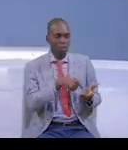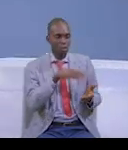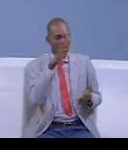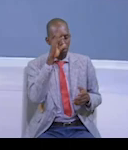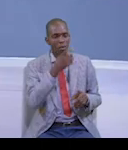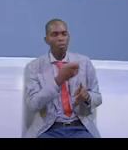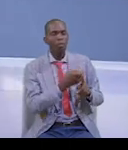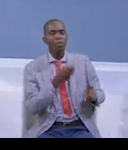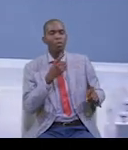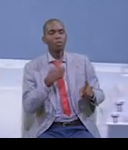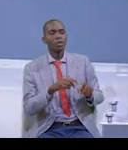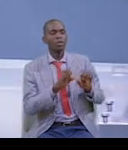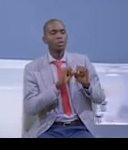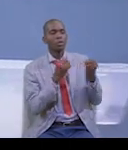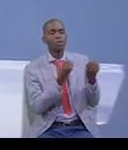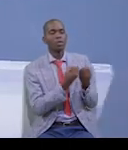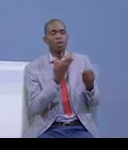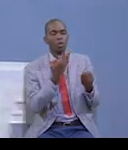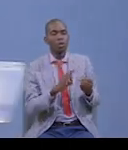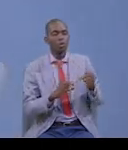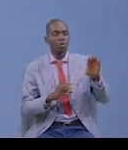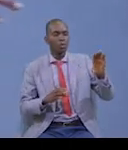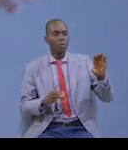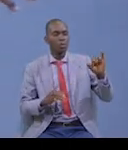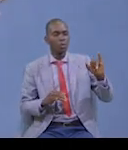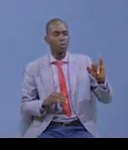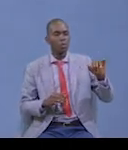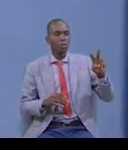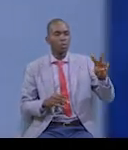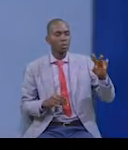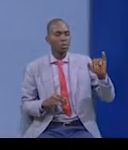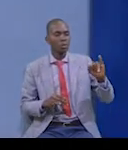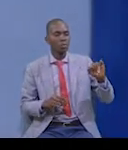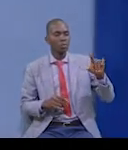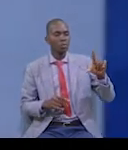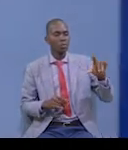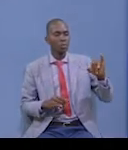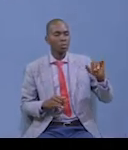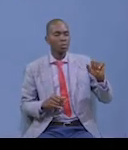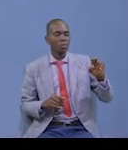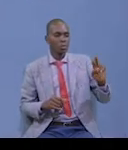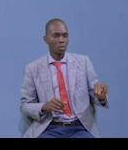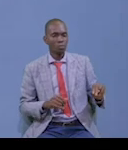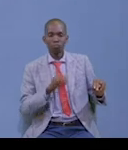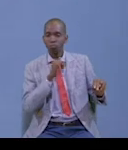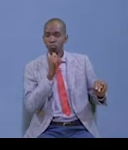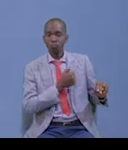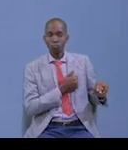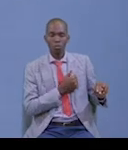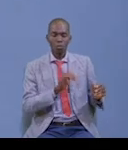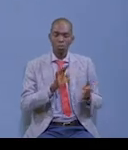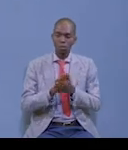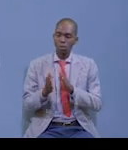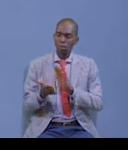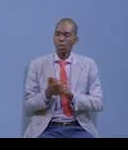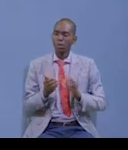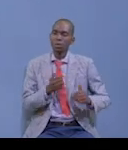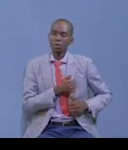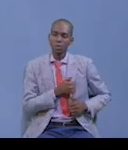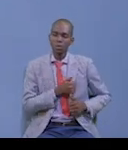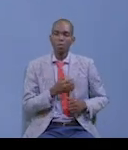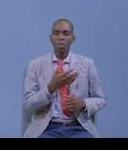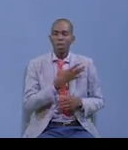soldier. ఆయన సామాన్యమైన పౌరునిగా ఉన్న వారిని సైనికుని స్థాయికి తీసుకొచ్చే ఆ విధానం వరకు the army trains